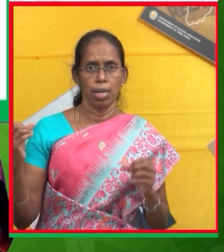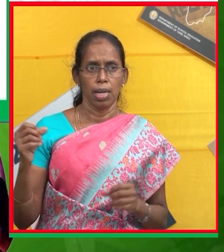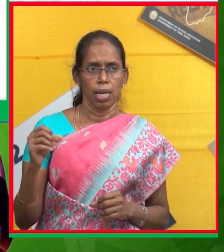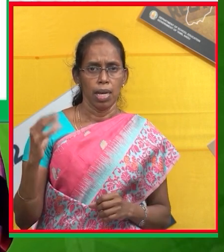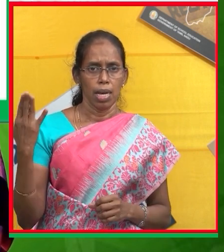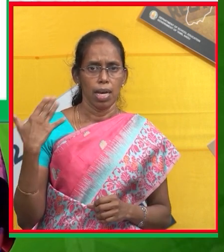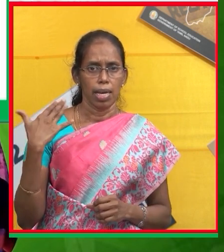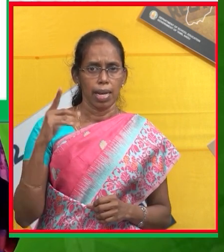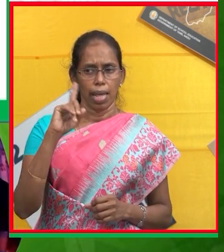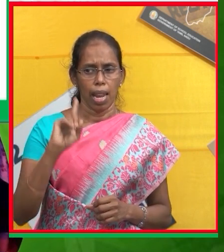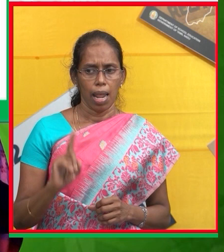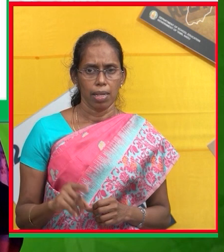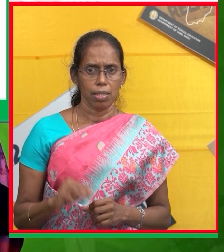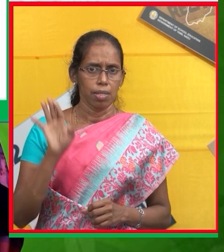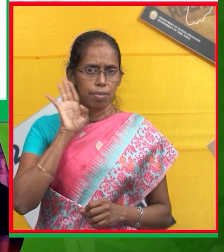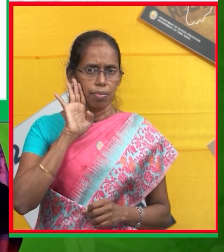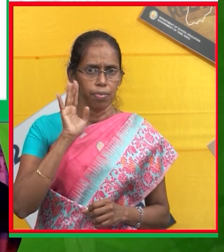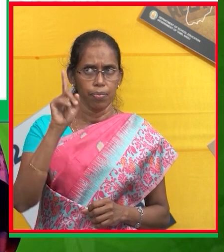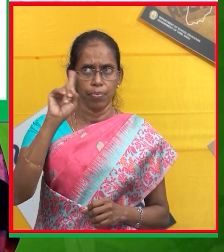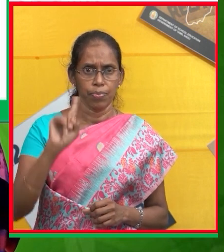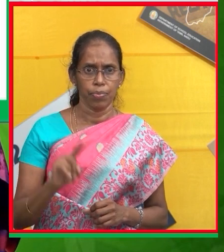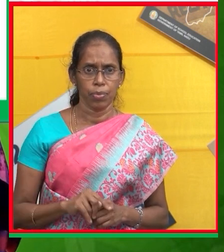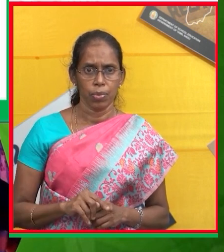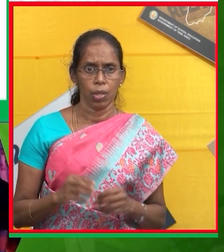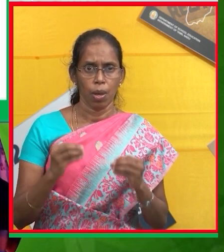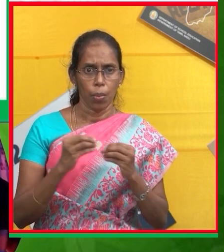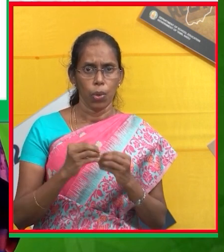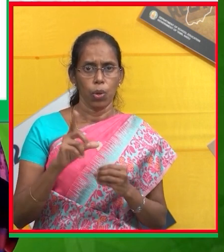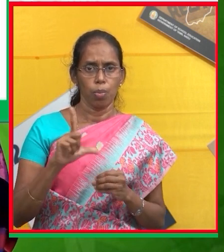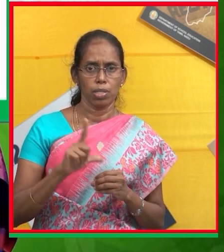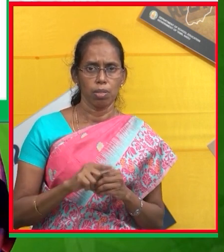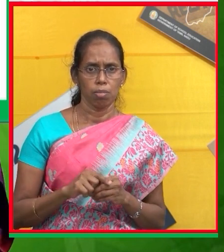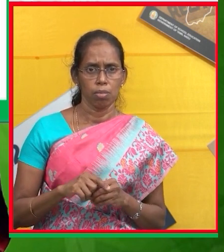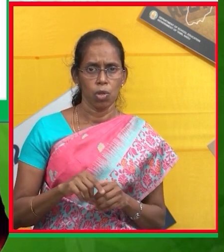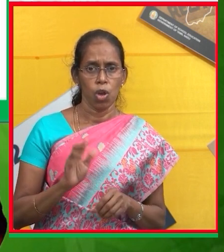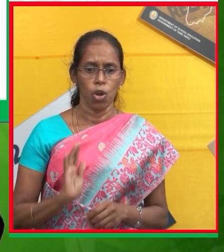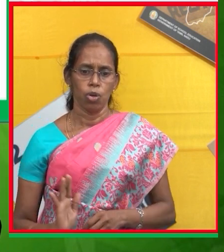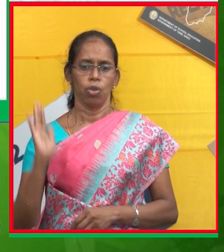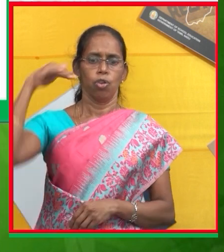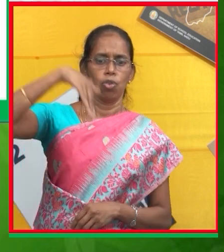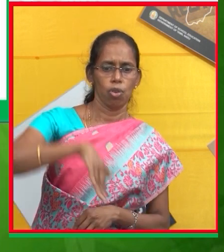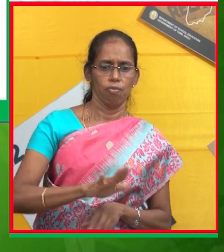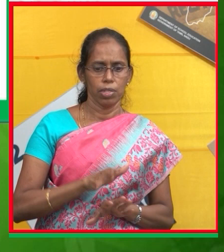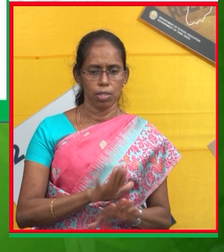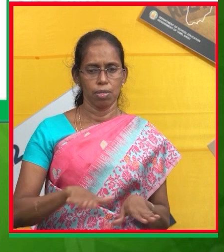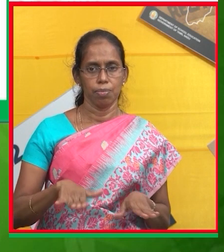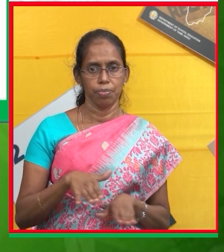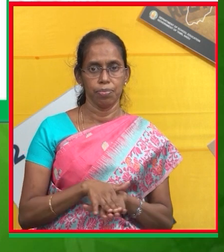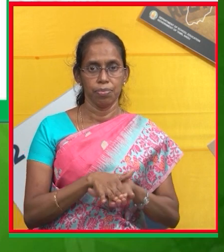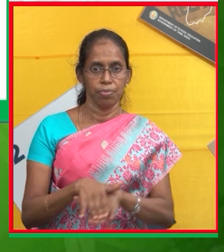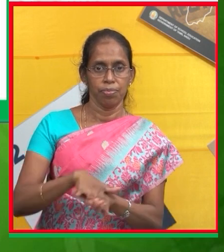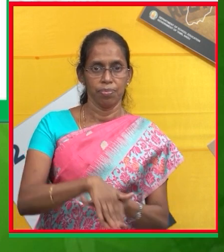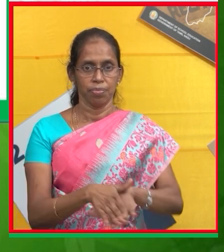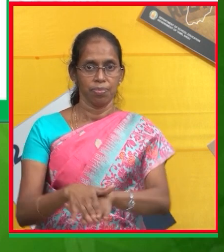light. There was bioluminescence, dolphins swimming in the wake of the boat like our